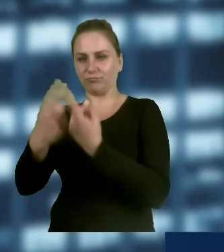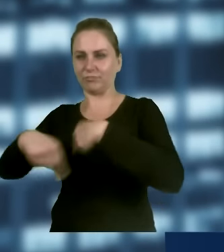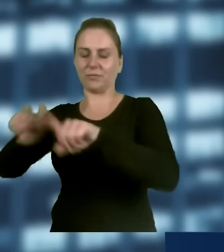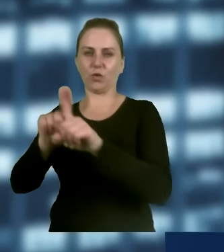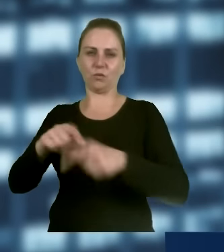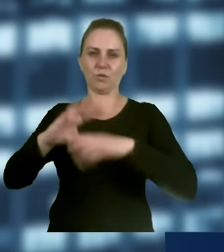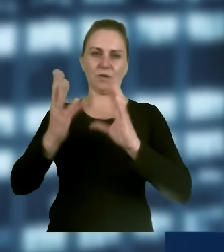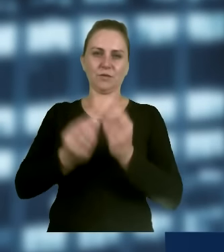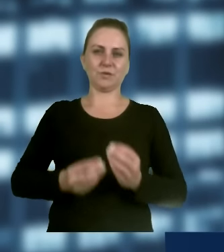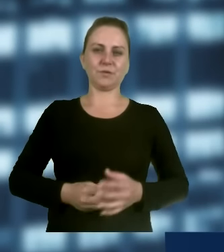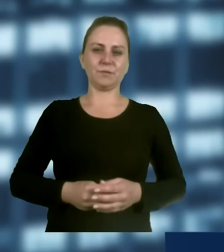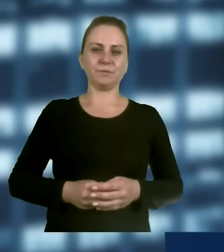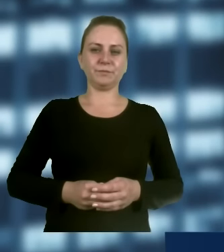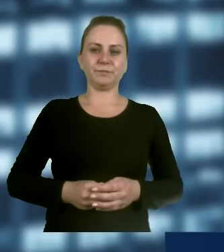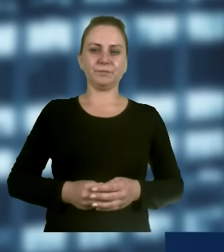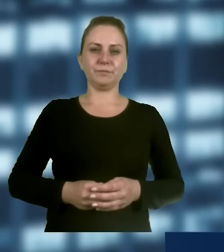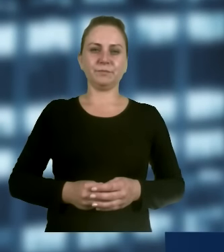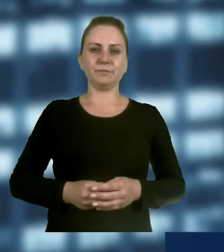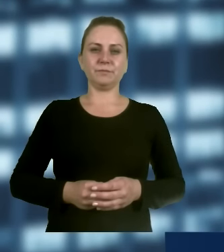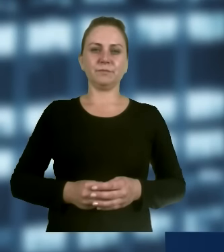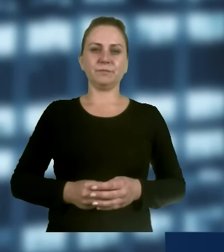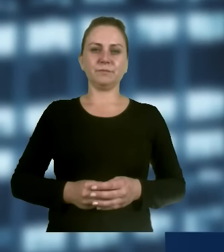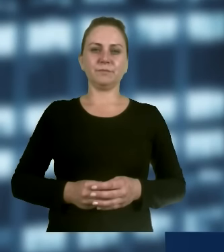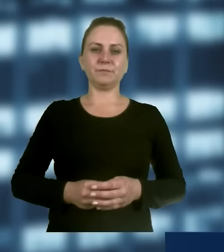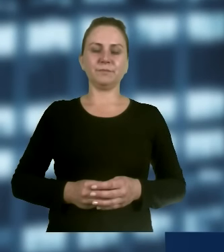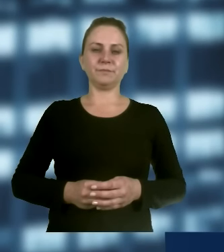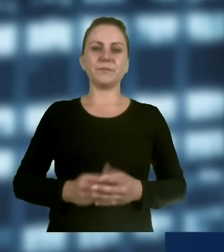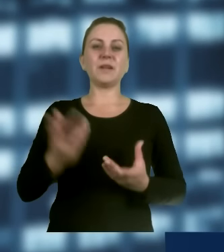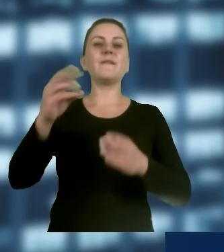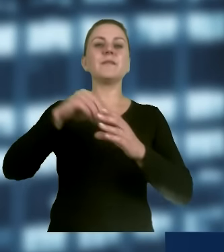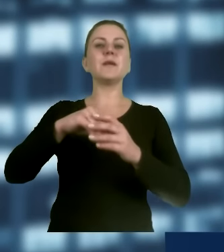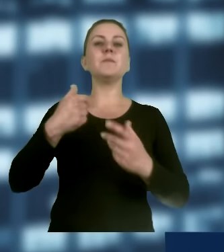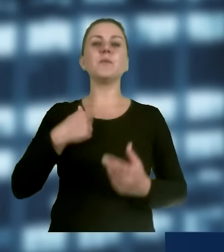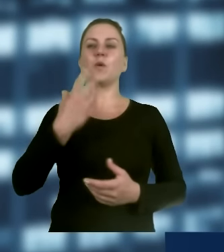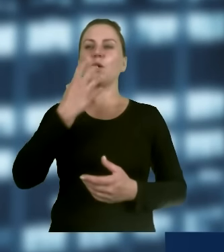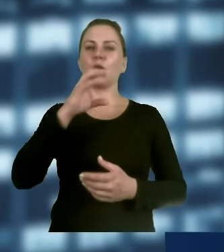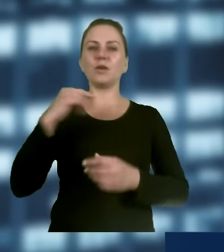tyle. Proszę państwa, tam dzisiaj w Sejmie się odbyła bardzo gorąca dyskusja na temat planów